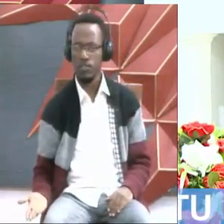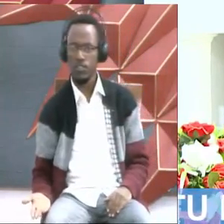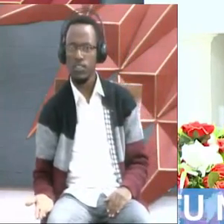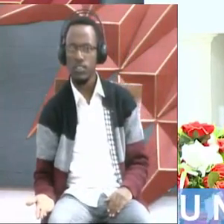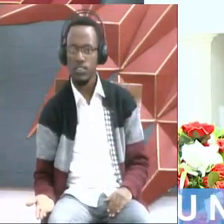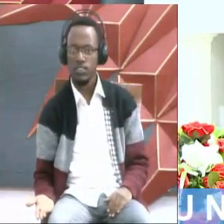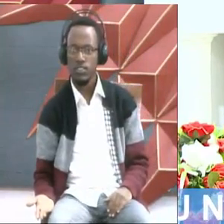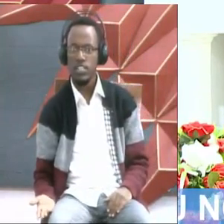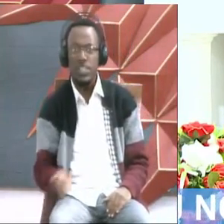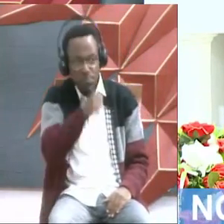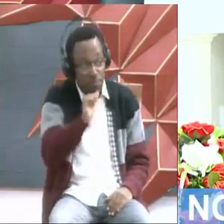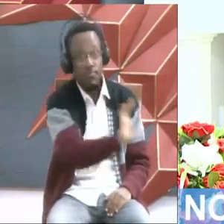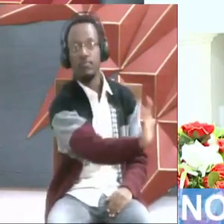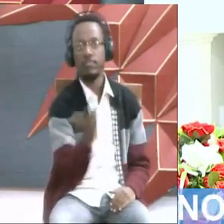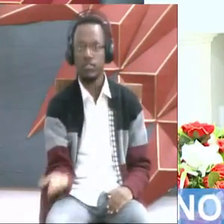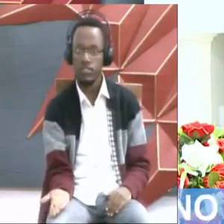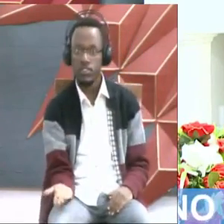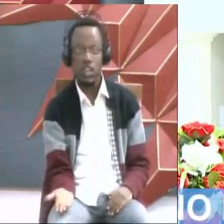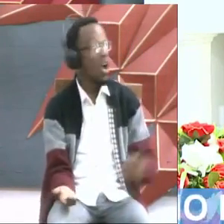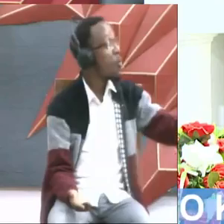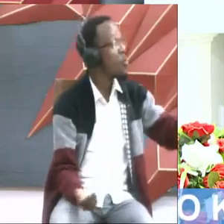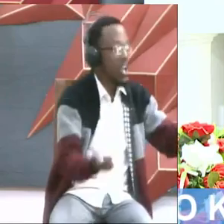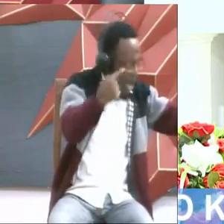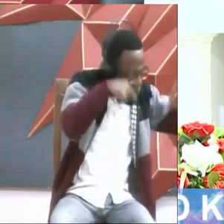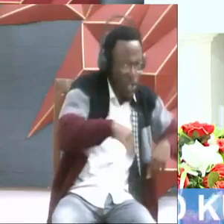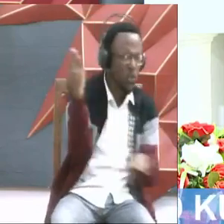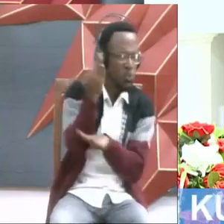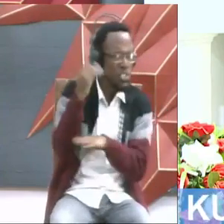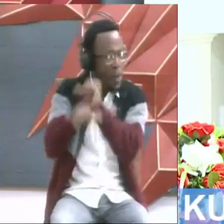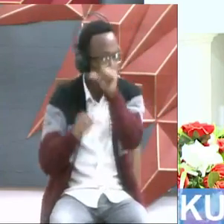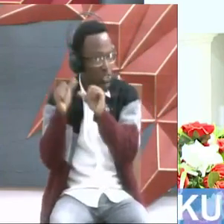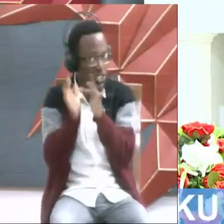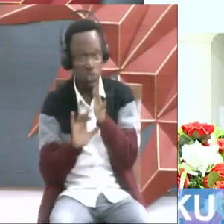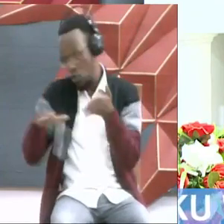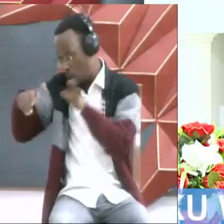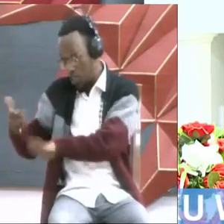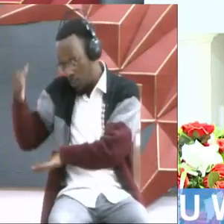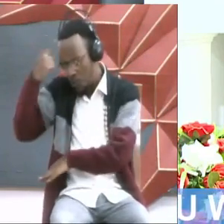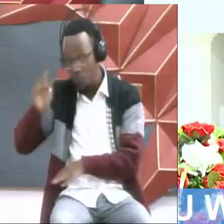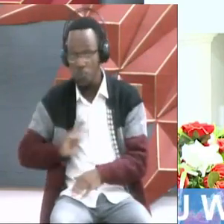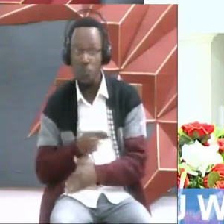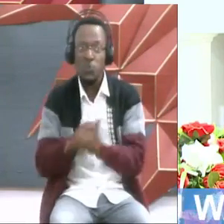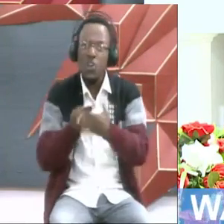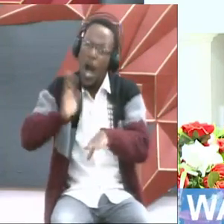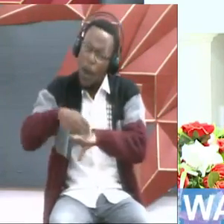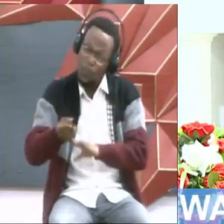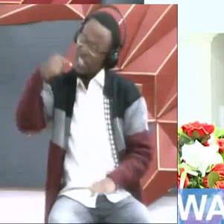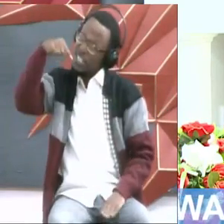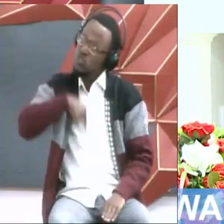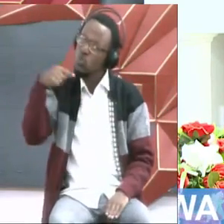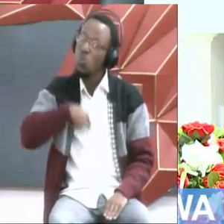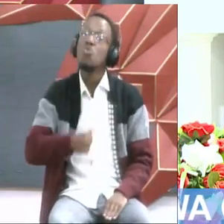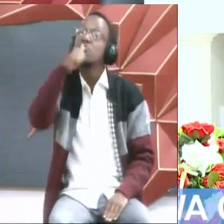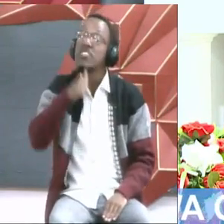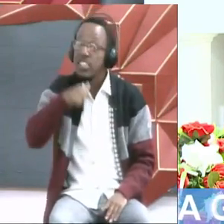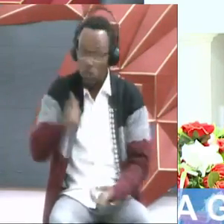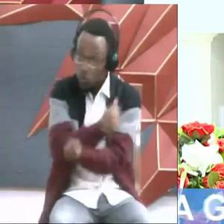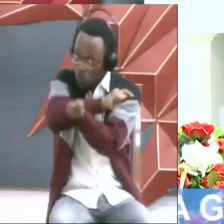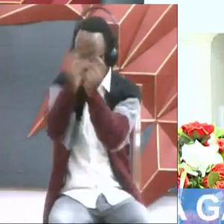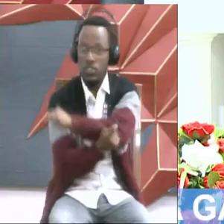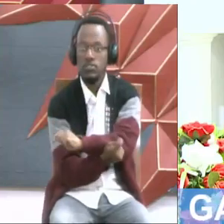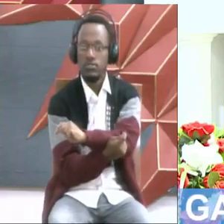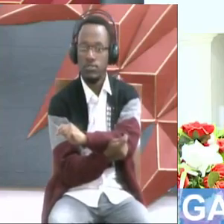ntakabimenye naza twigishe kirisito yabambwe hanyuma duhinduke